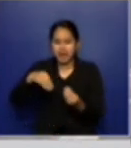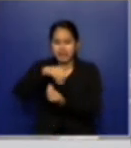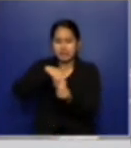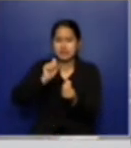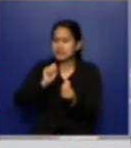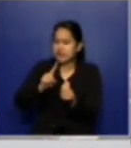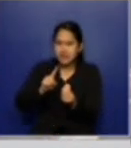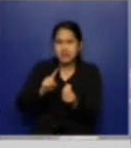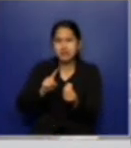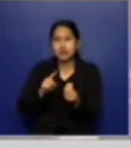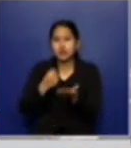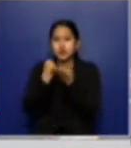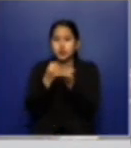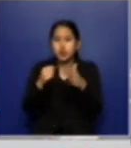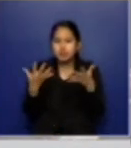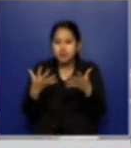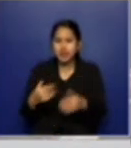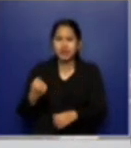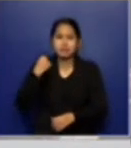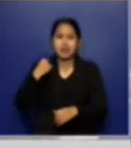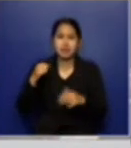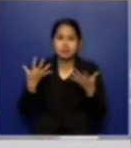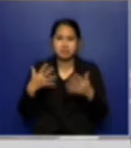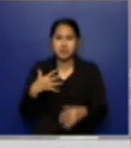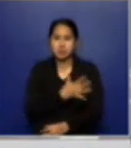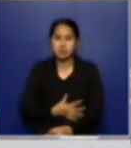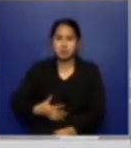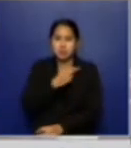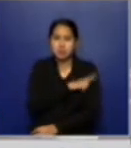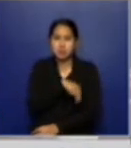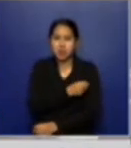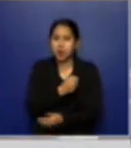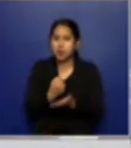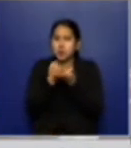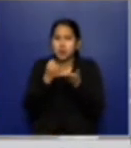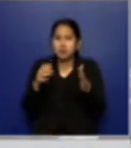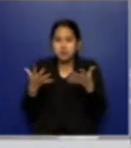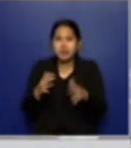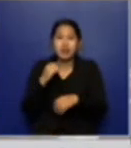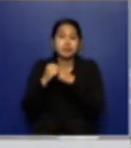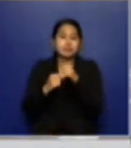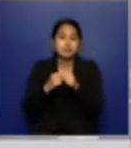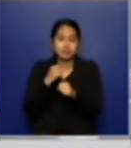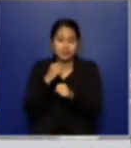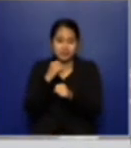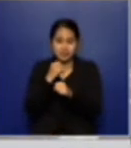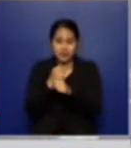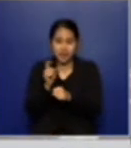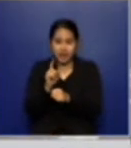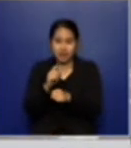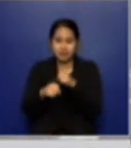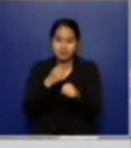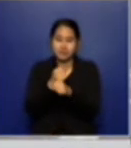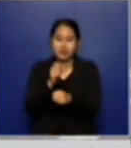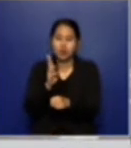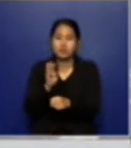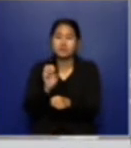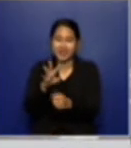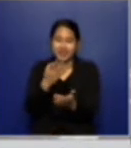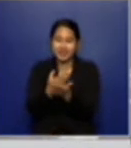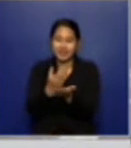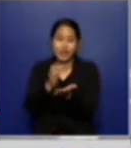ม่ได้สร้างความเข้มแข็งทางด้านสาธารณสุขเลยในร่างพระราชบัญญัติงบประมาณรายจ่ายประจ